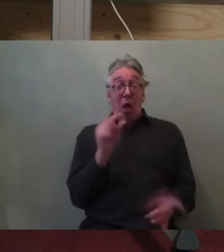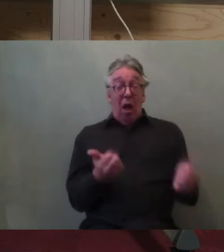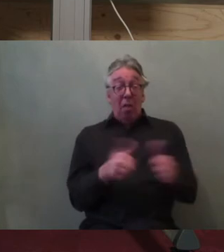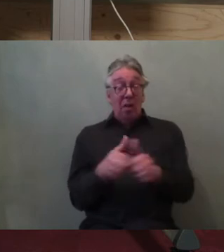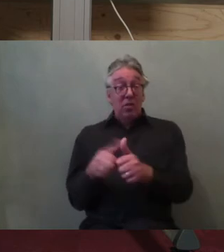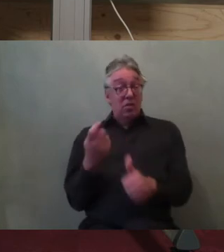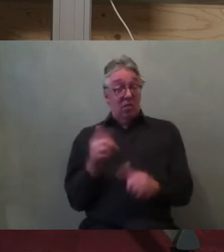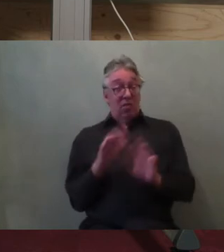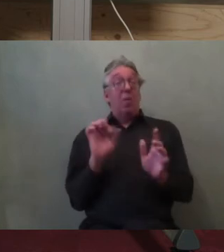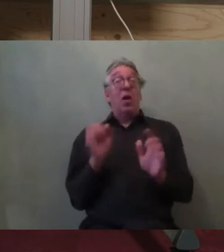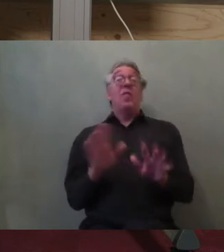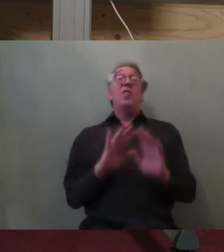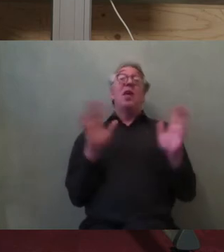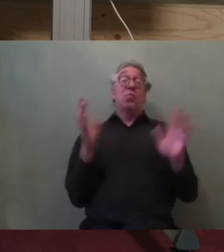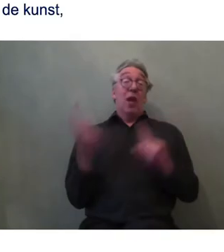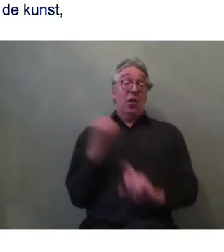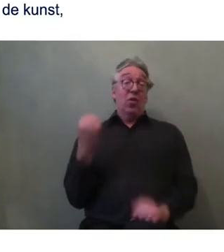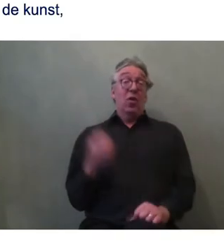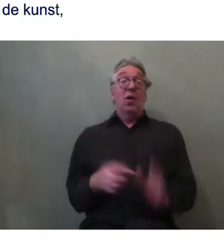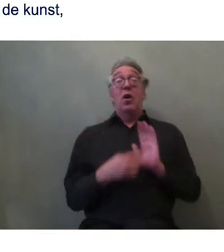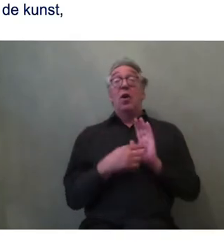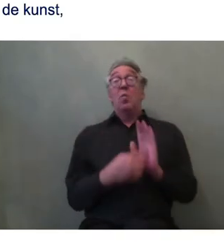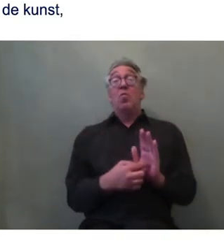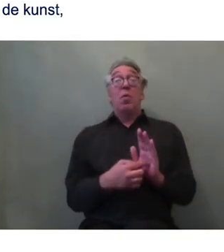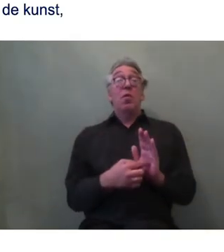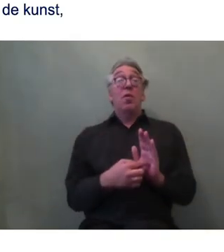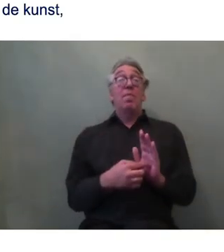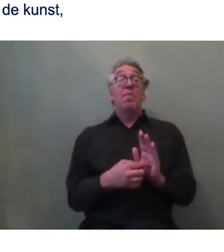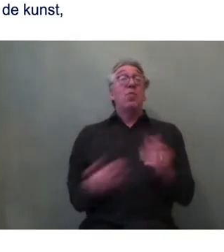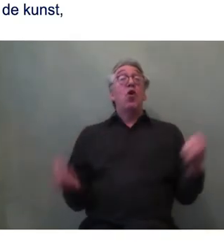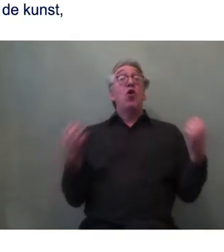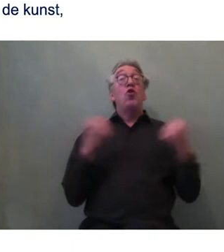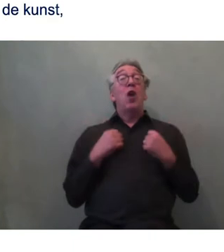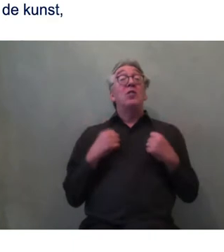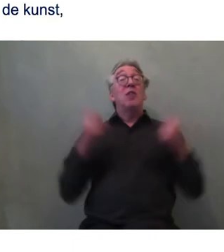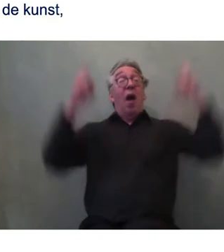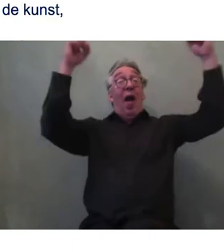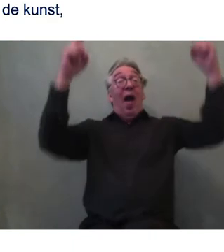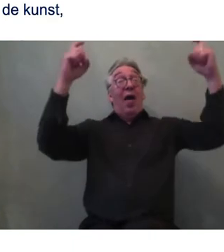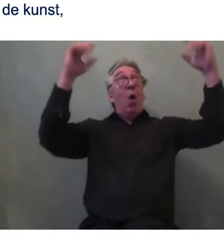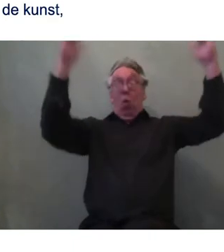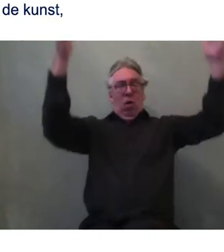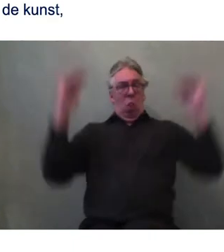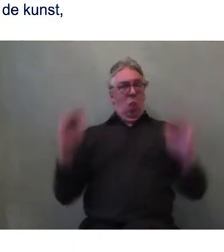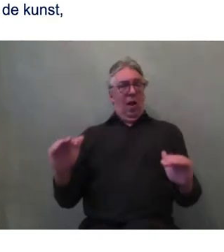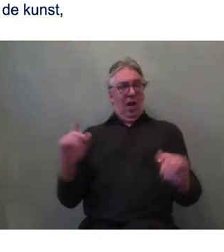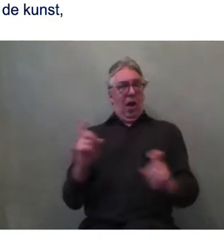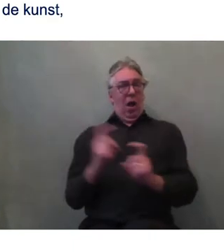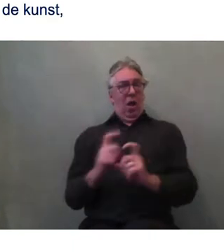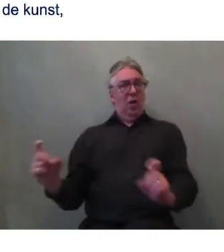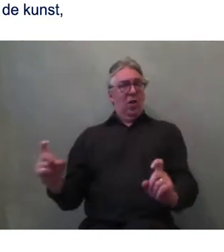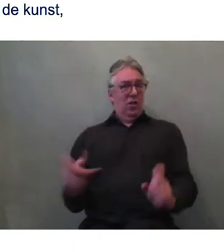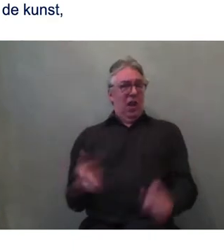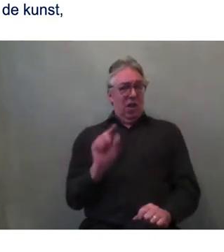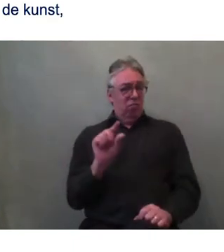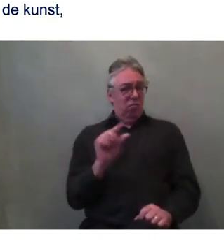kan bereiken. Zoals het op de juiste hoogte hangen van jashaakjes. Dus dat is eigenlijk een belangrijke aanbeveling. Daarnaast